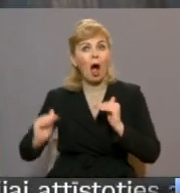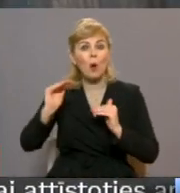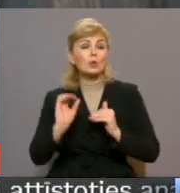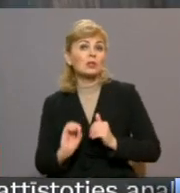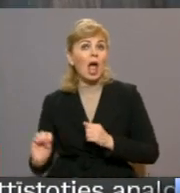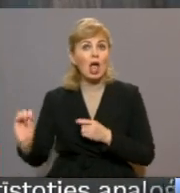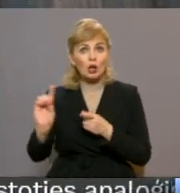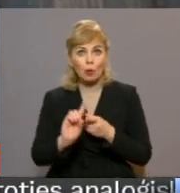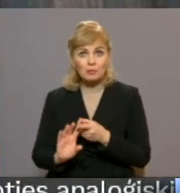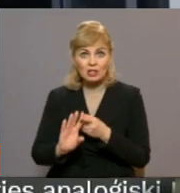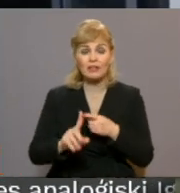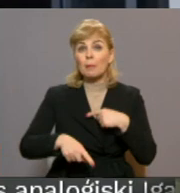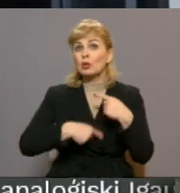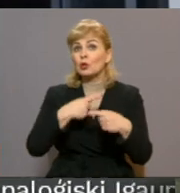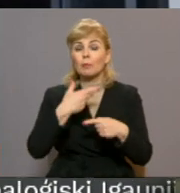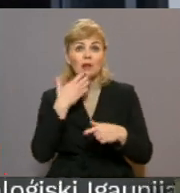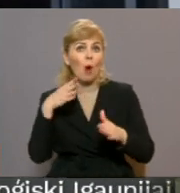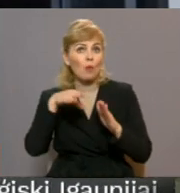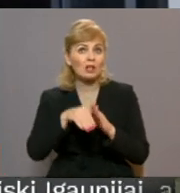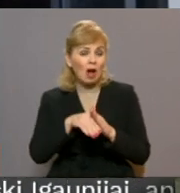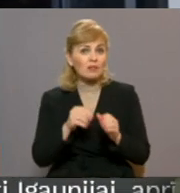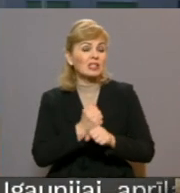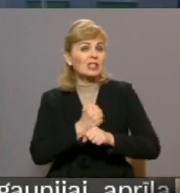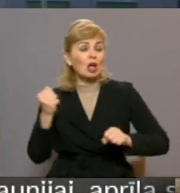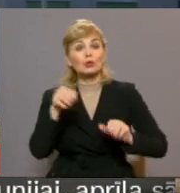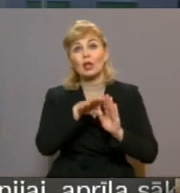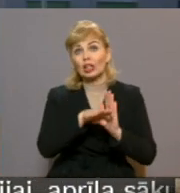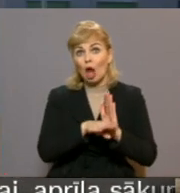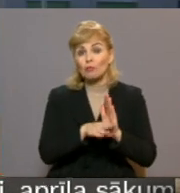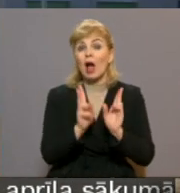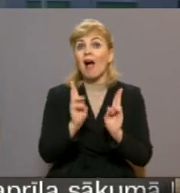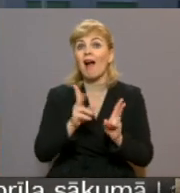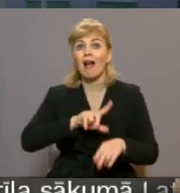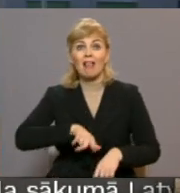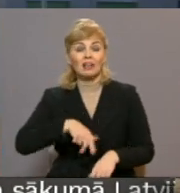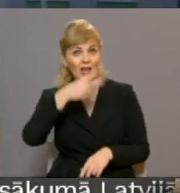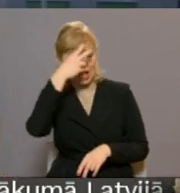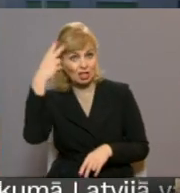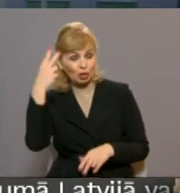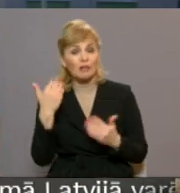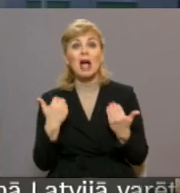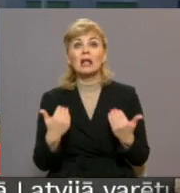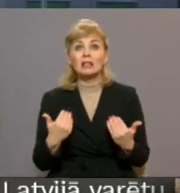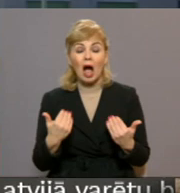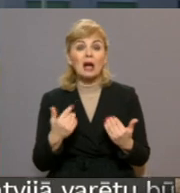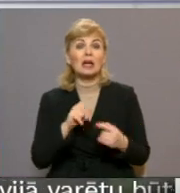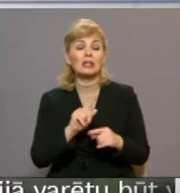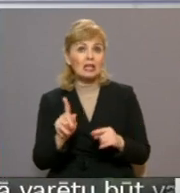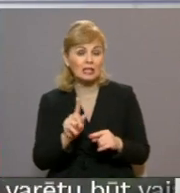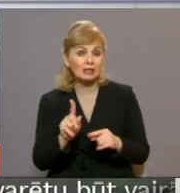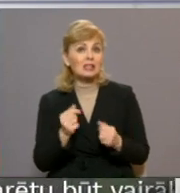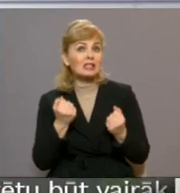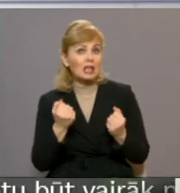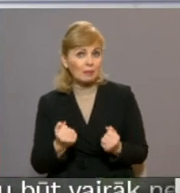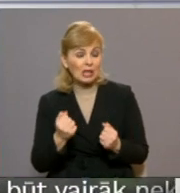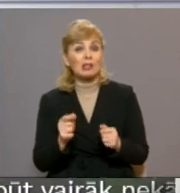Eiropas Savienībā, joprojām nav ieviesusi tik bargus ierobežojumus kā Latvija un Lietuva, lai gan tagad tos ir stiprinājusi.